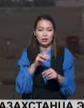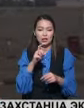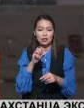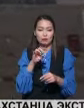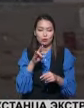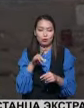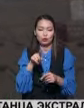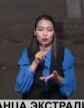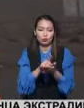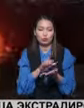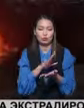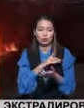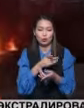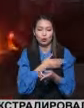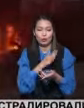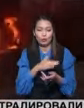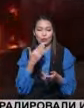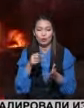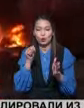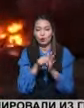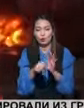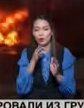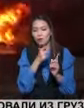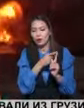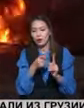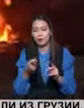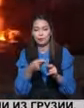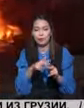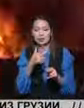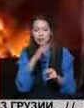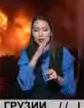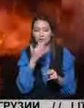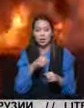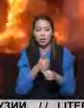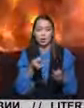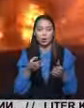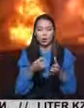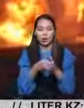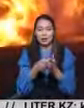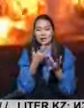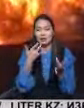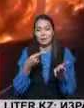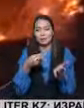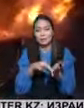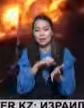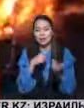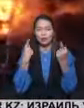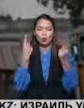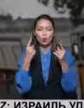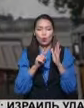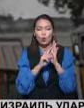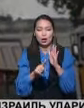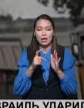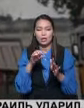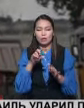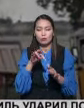поэтому он должен был умереть. Убийство бессменного на протяжении последних 30 лет лидера группировки стал последним из серии крупных ударов по Хизбалле,